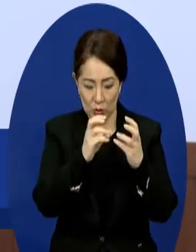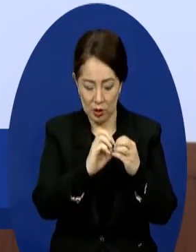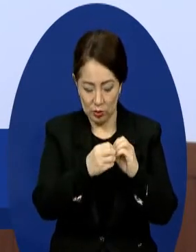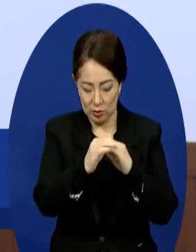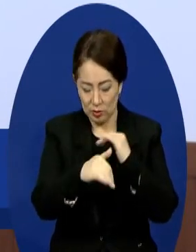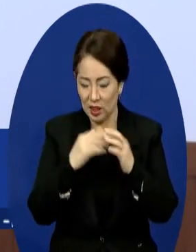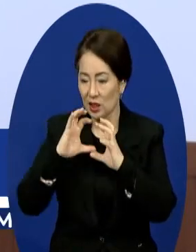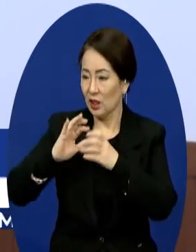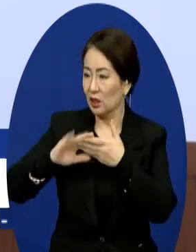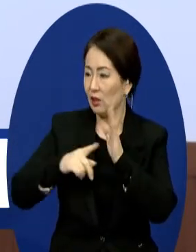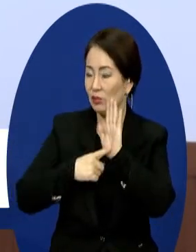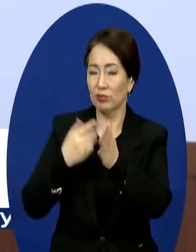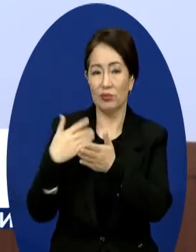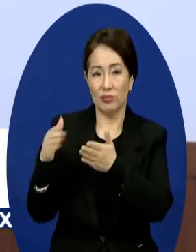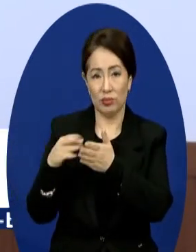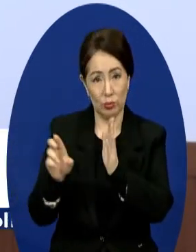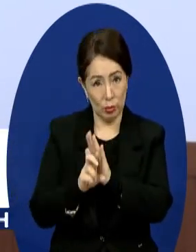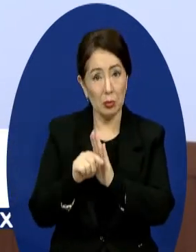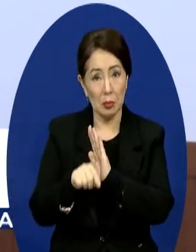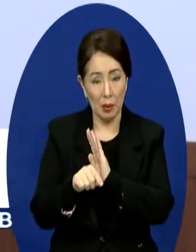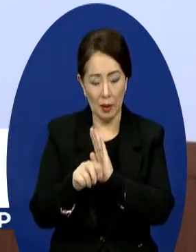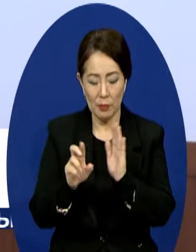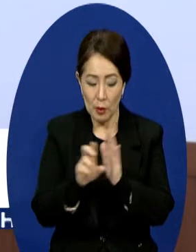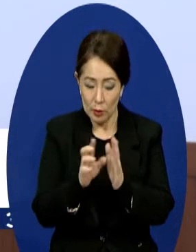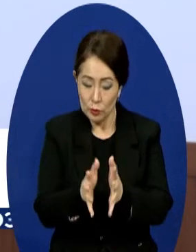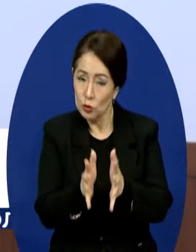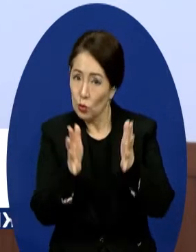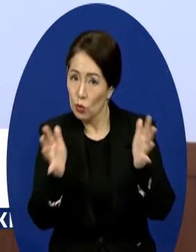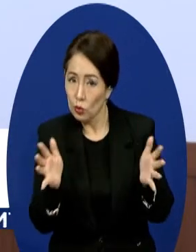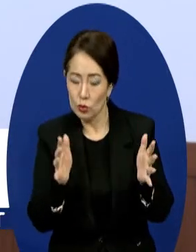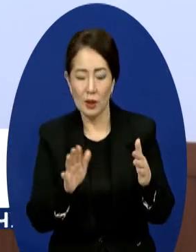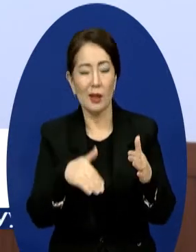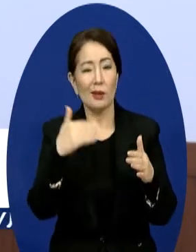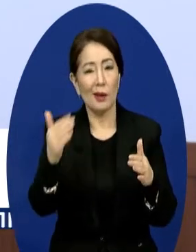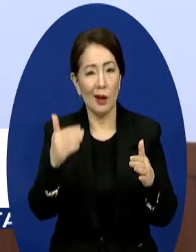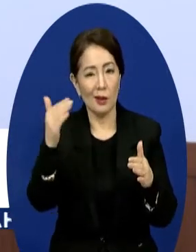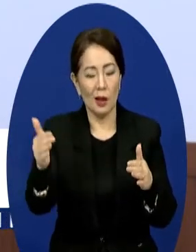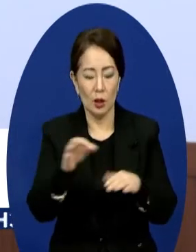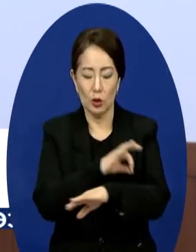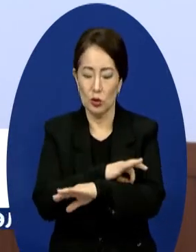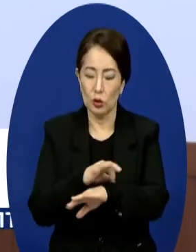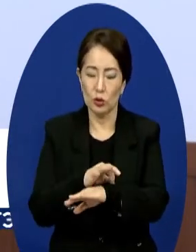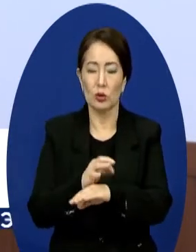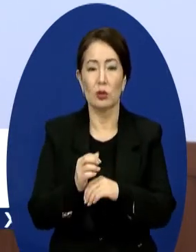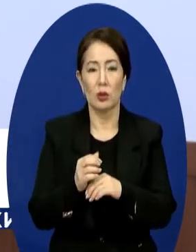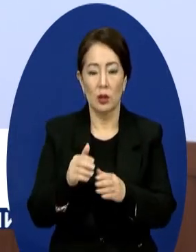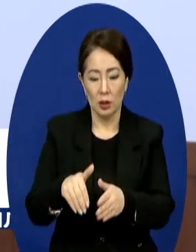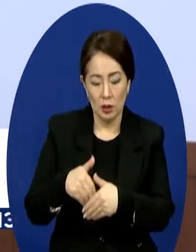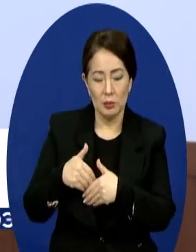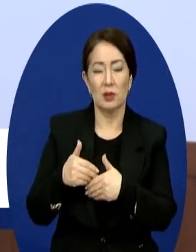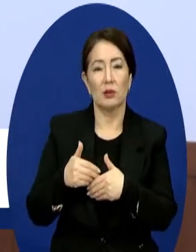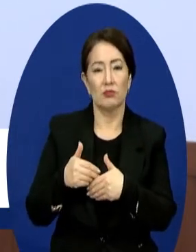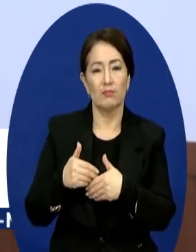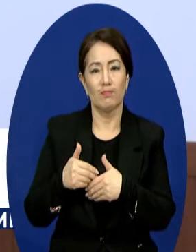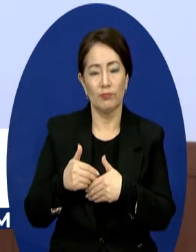цалуудаар гарах боломж нь бүрдсэн байгаа. За одоо энийг бид нэр өргөжүүлээд за дараагийн босод төслийн одоо тийм